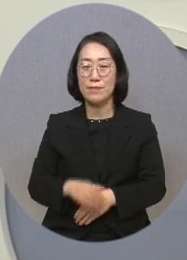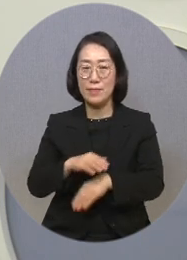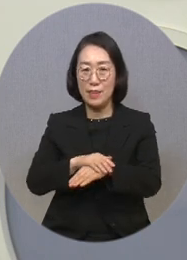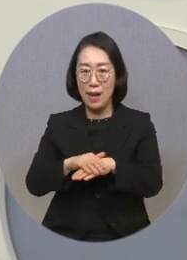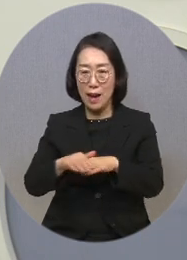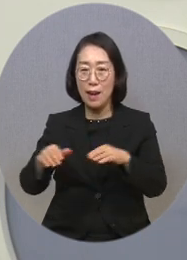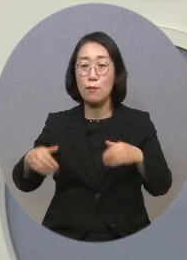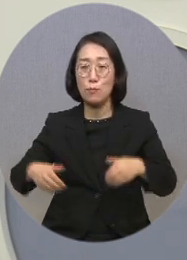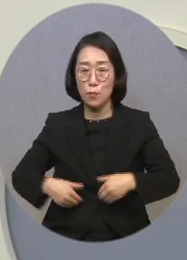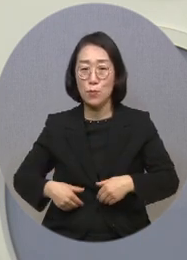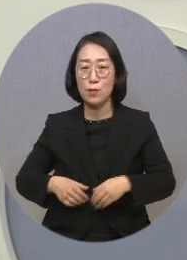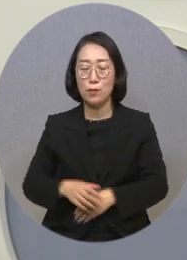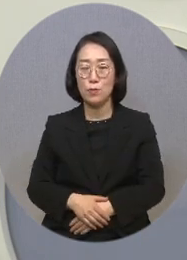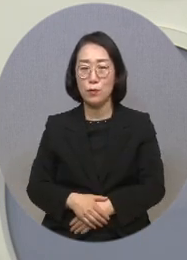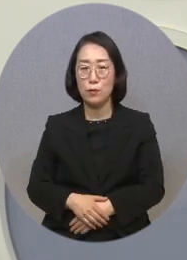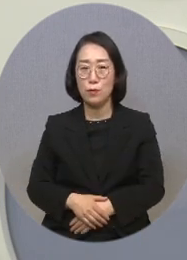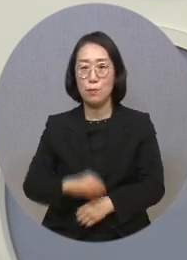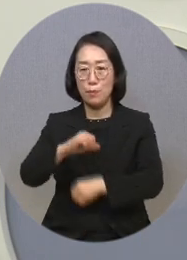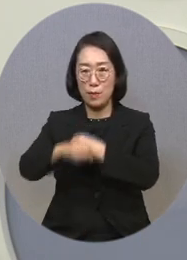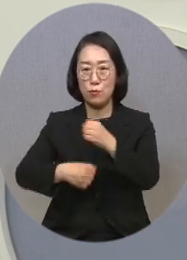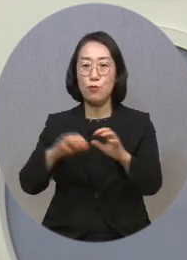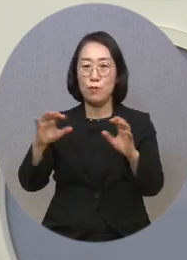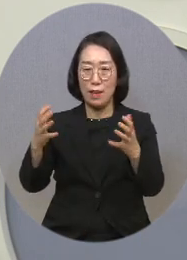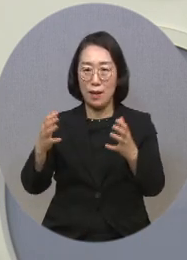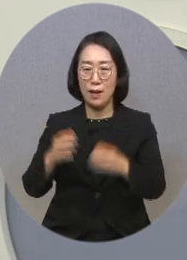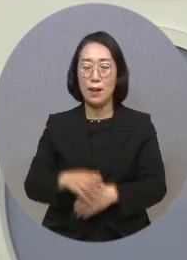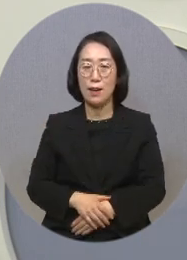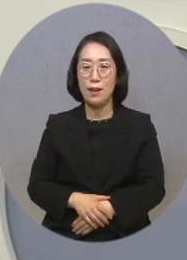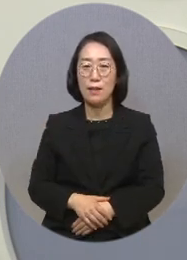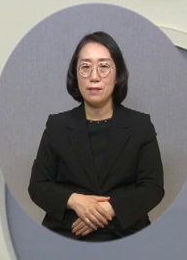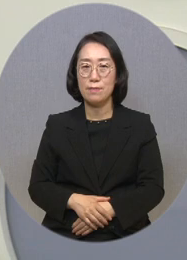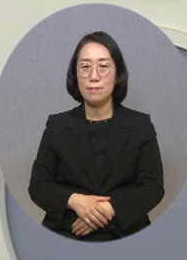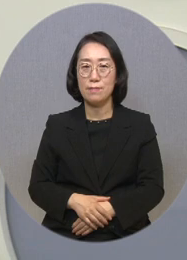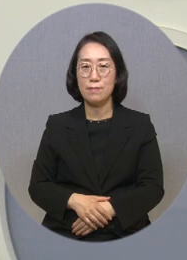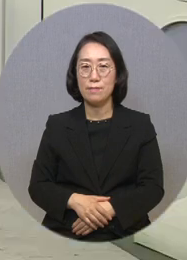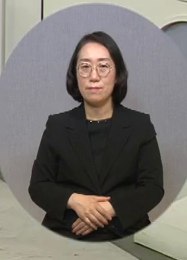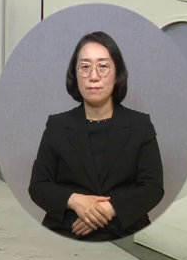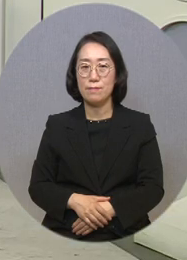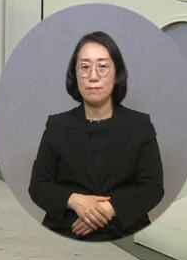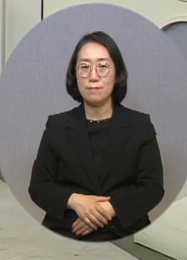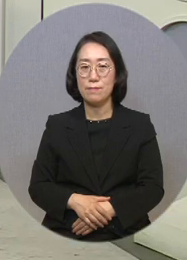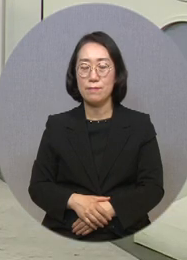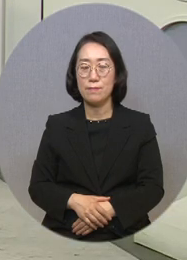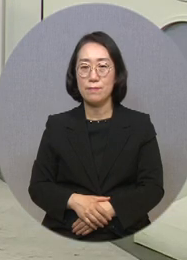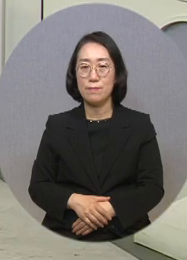잘 치러져야 되겠죠. 예. 민주국가니까. 그렇죠. 네. 예.